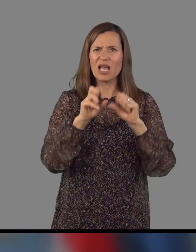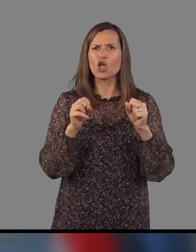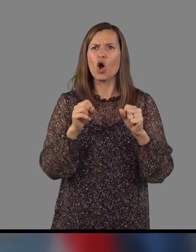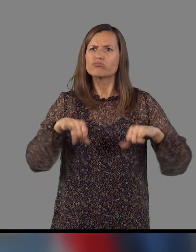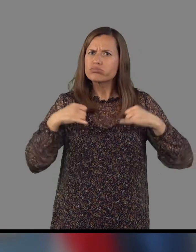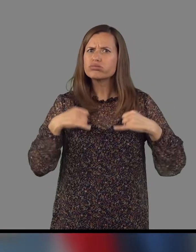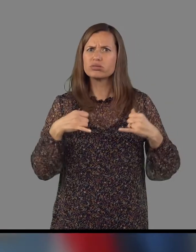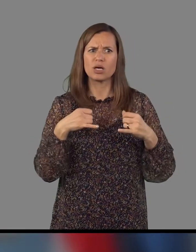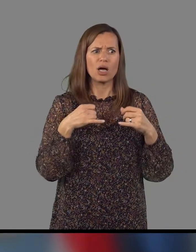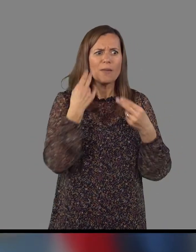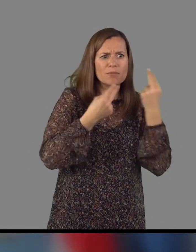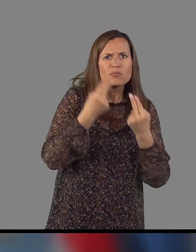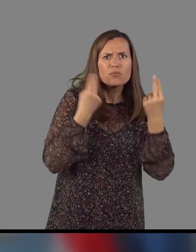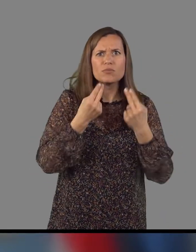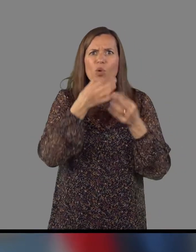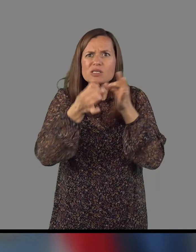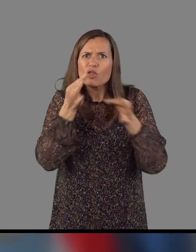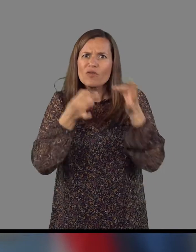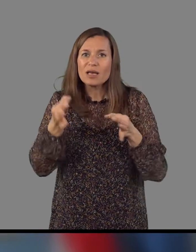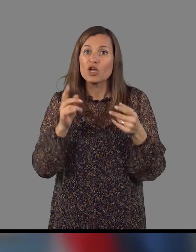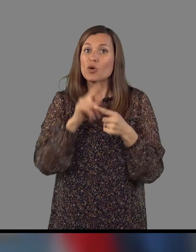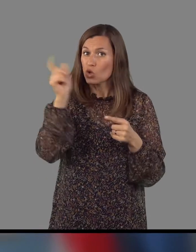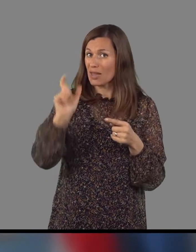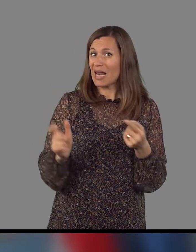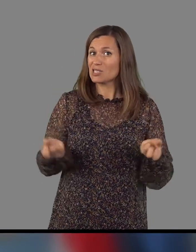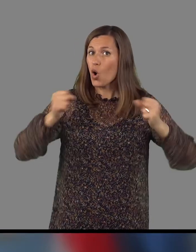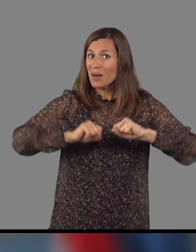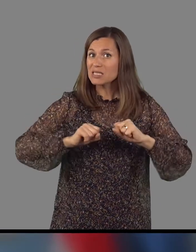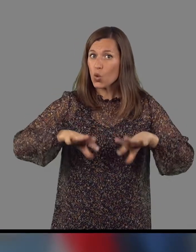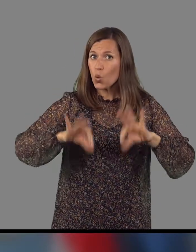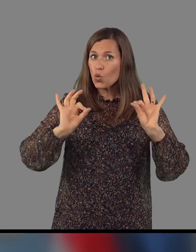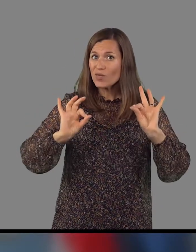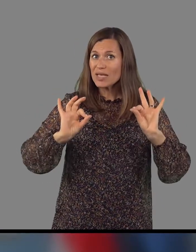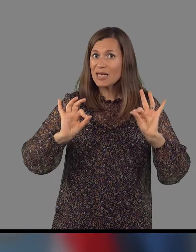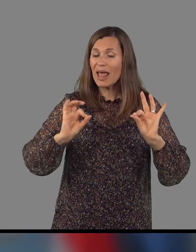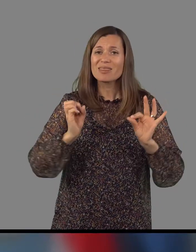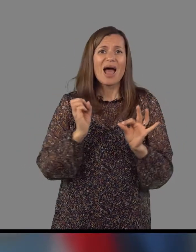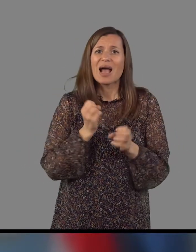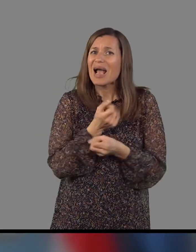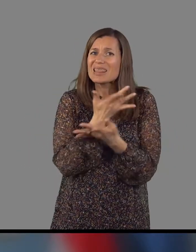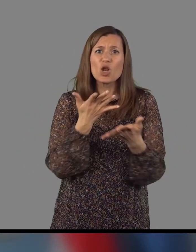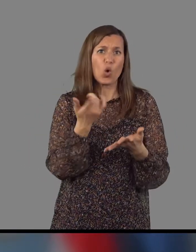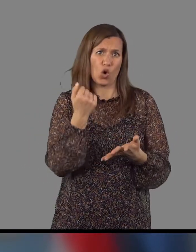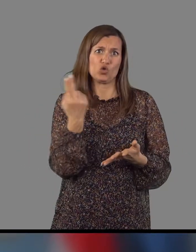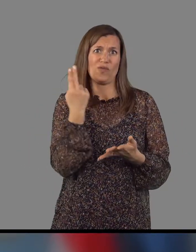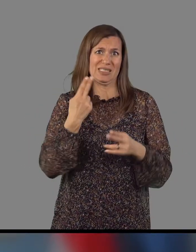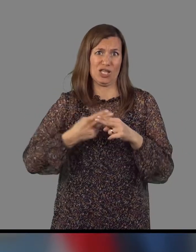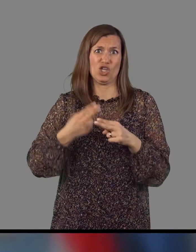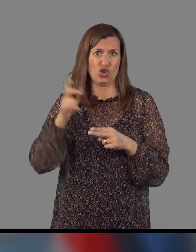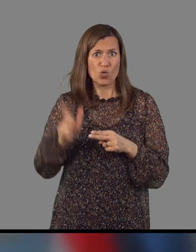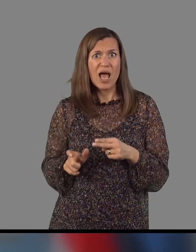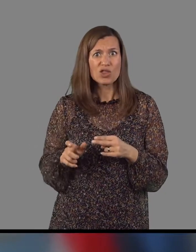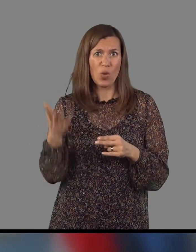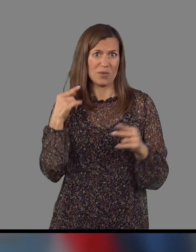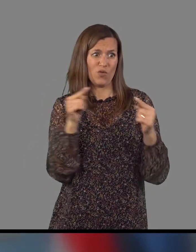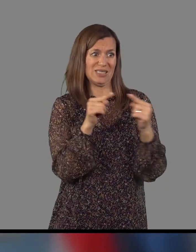epidemiološka poizvedovanja in vkolikor bodo italijanske oblasti ugotovile, da je katerikoli od slovenskih državljanov